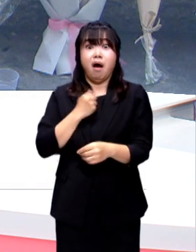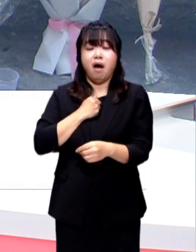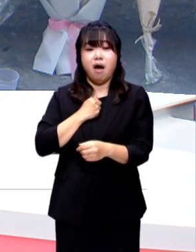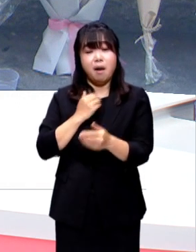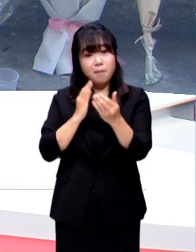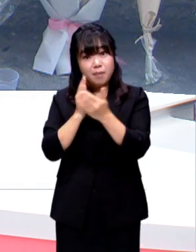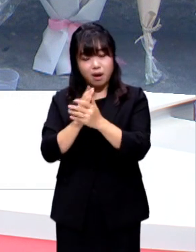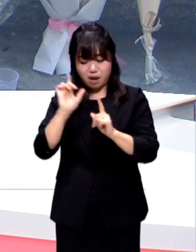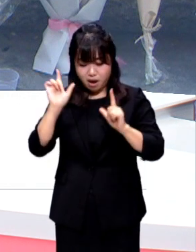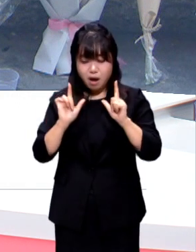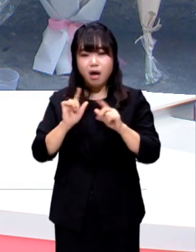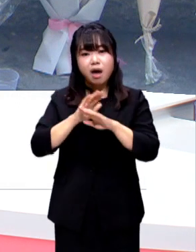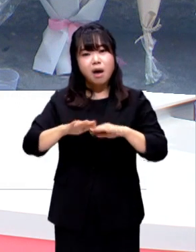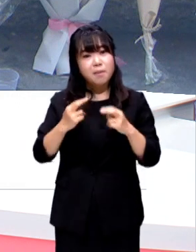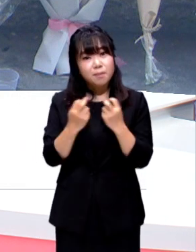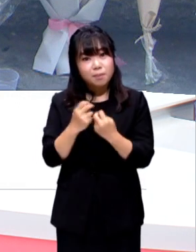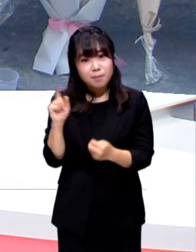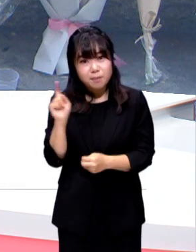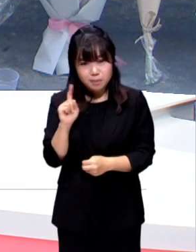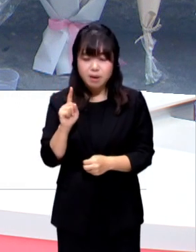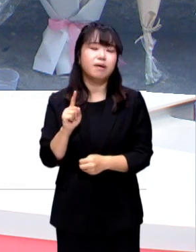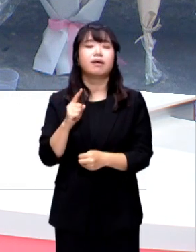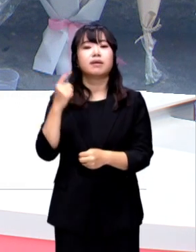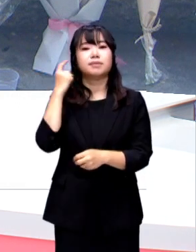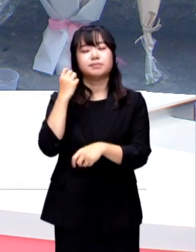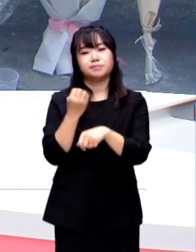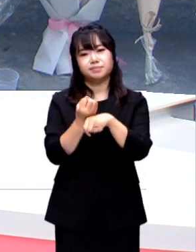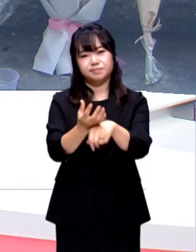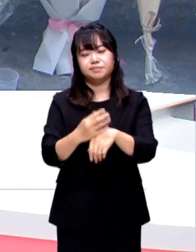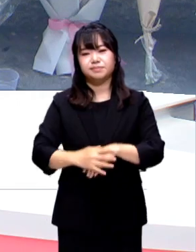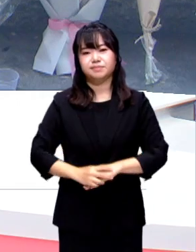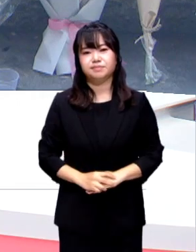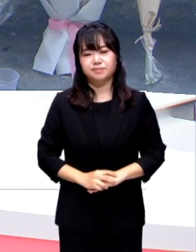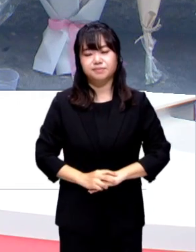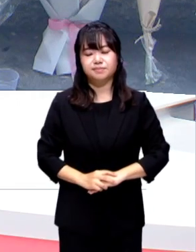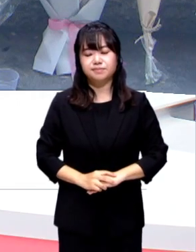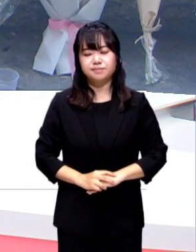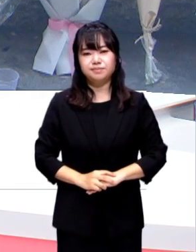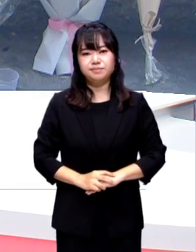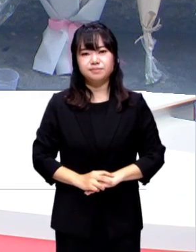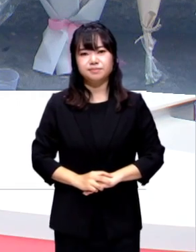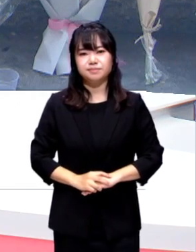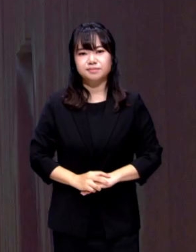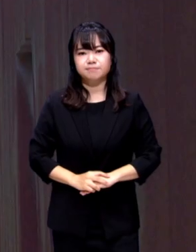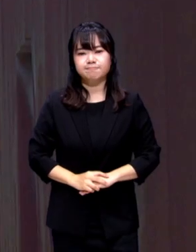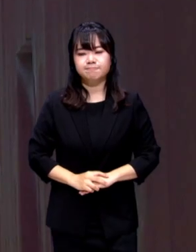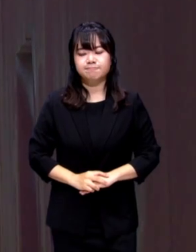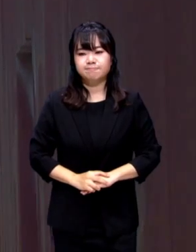있는지 또 극복할 수 있는 방법은 무엇인지 김지영 기자가 취재했습니다.